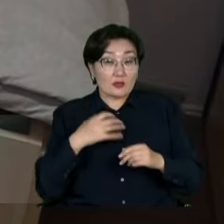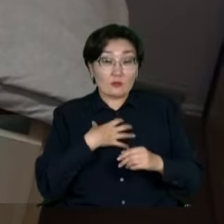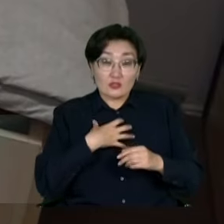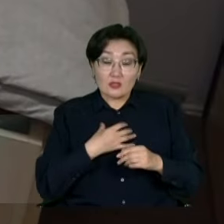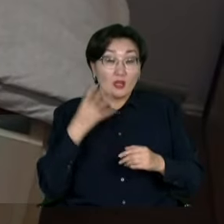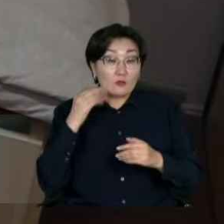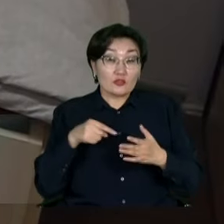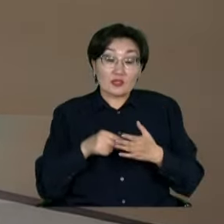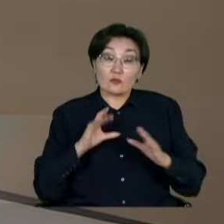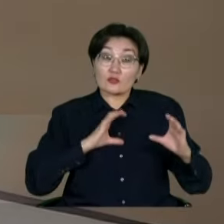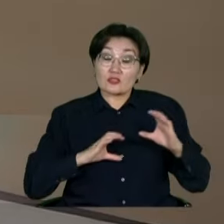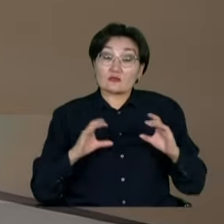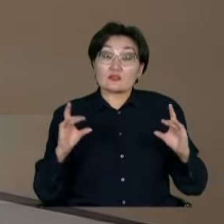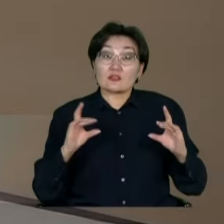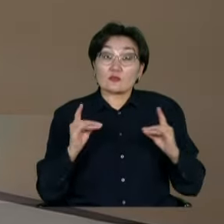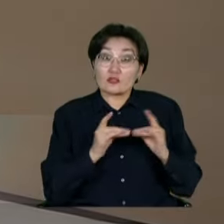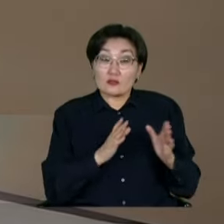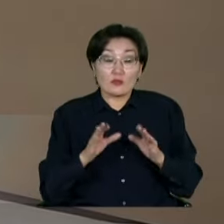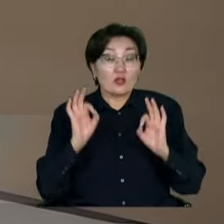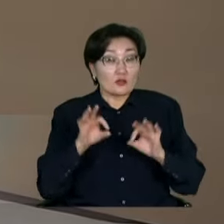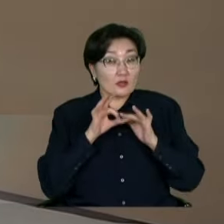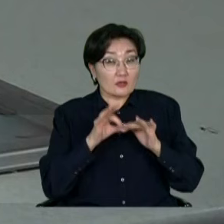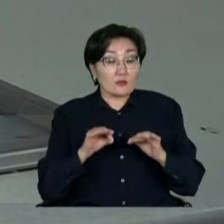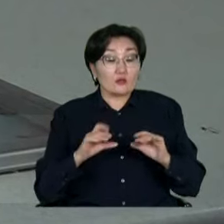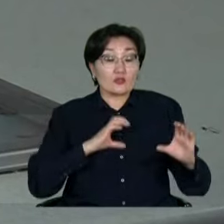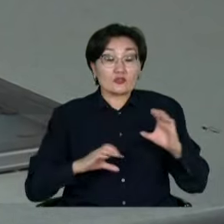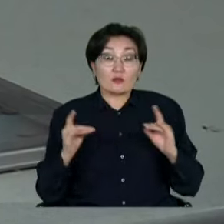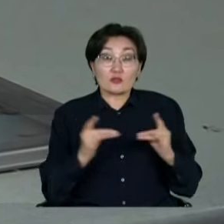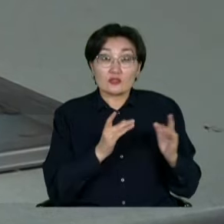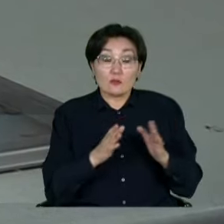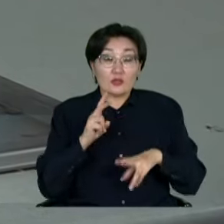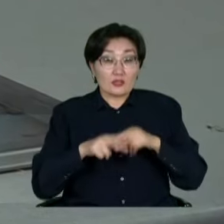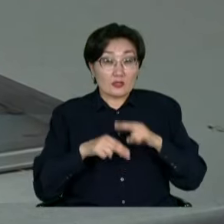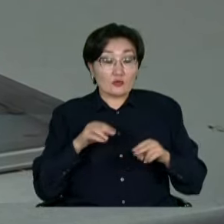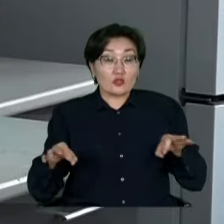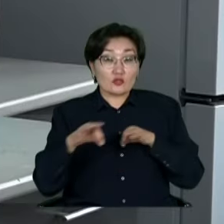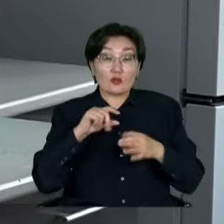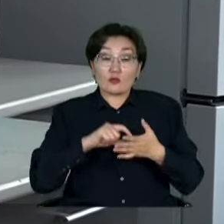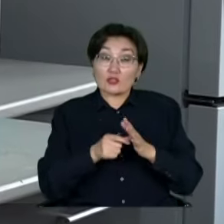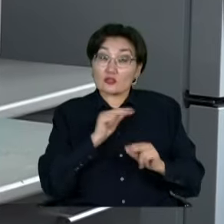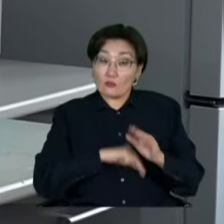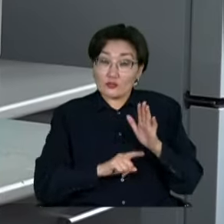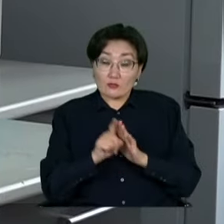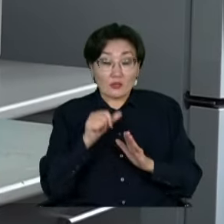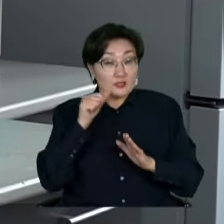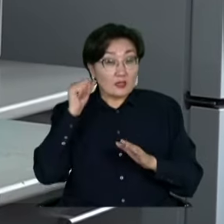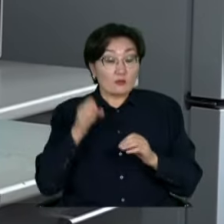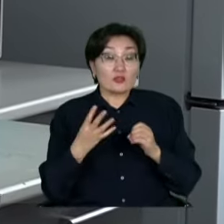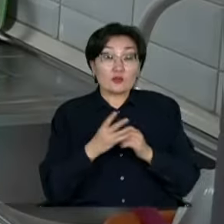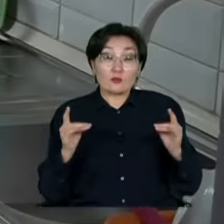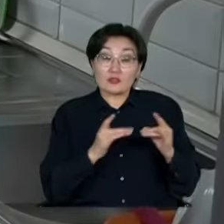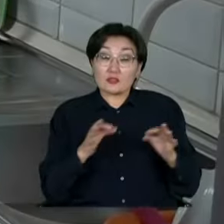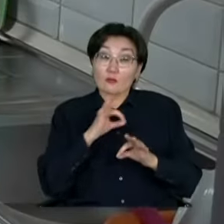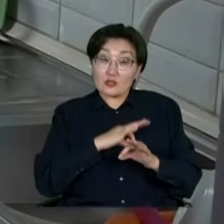Алматыда жатақхана құрылысын тиімді үйлестіру үшін студенттік жатақханалар құрылысы бойынша жобалық кеңсе іске қосылған. Өткен жылы 14 жатақхана